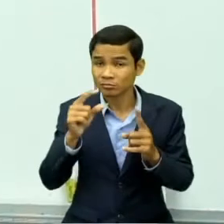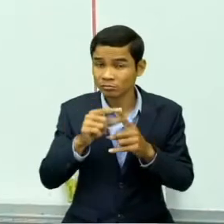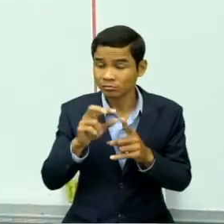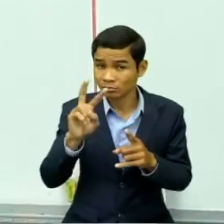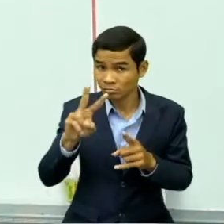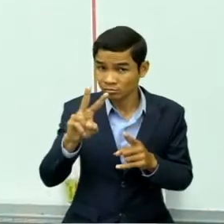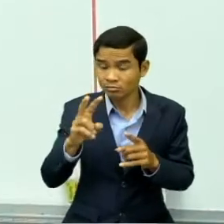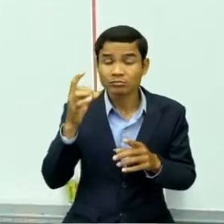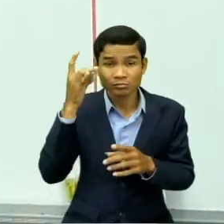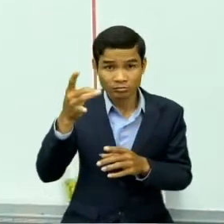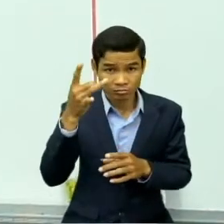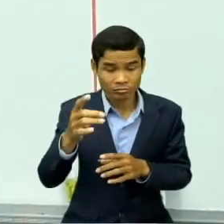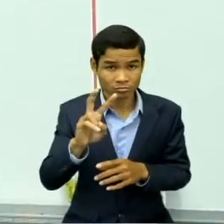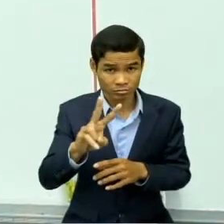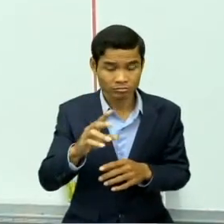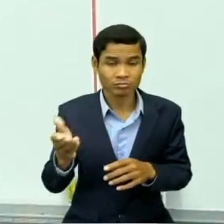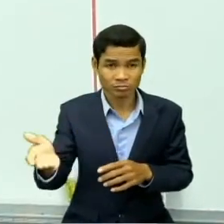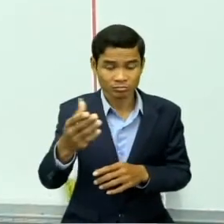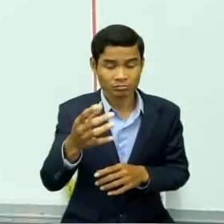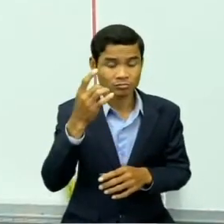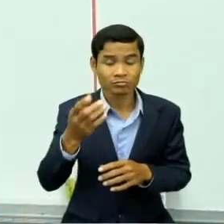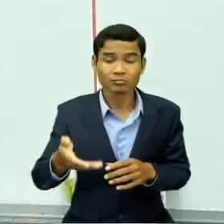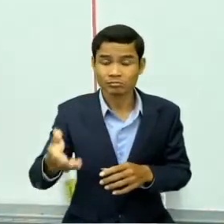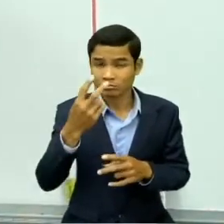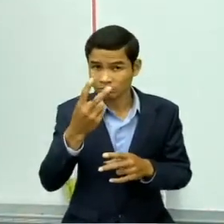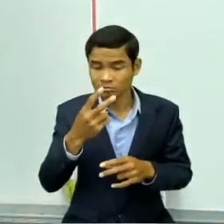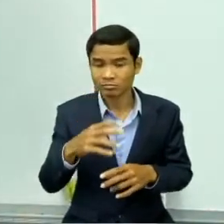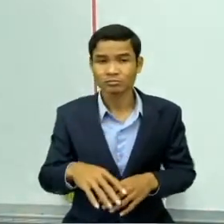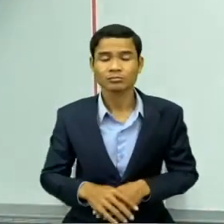ងតើជាពាក្យអ្វីខ្លះចាំមើលទាំងអស់គ្នាចា